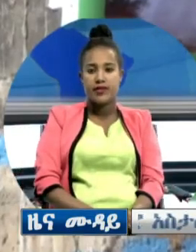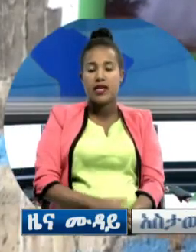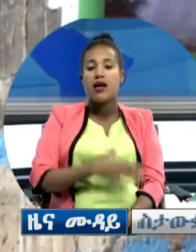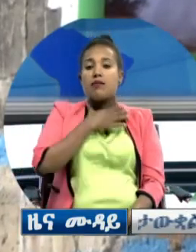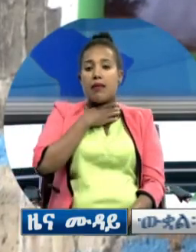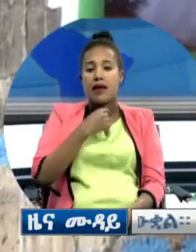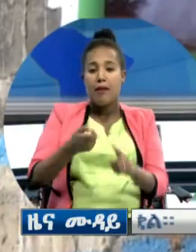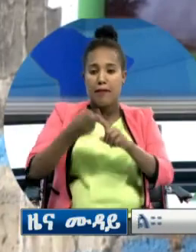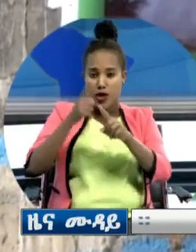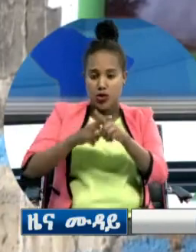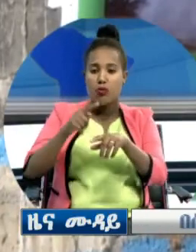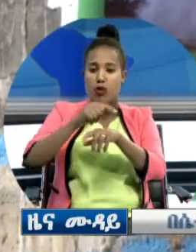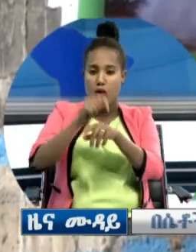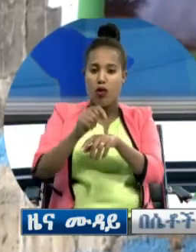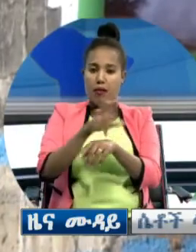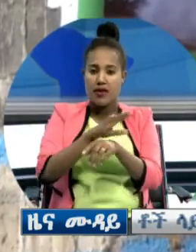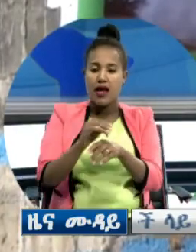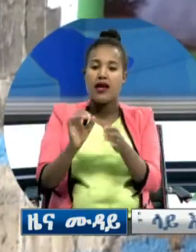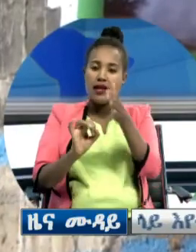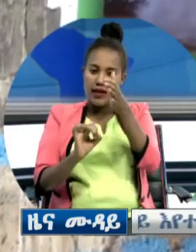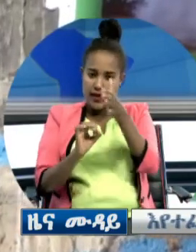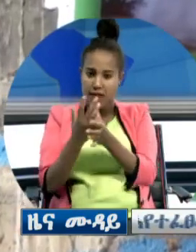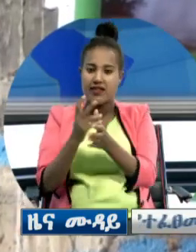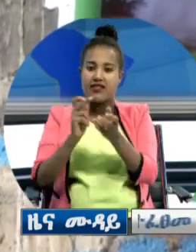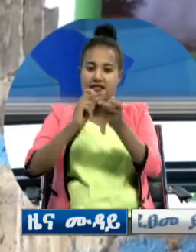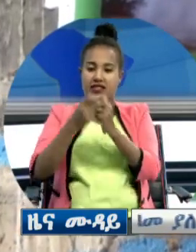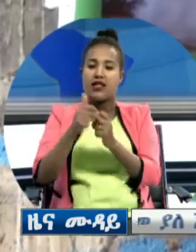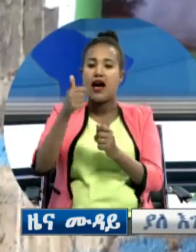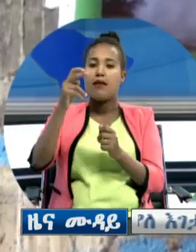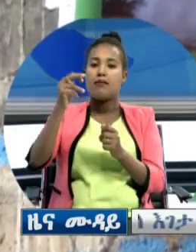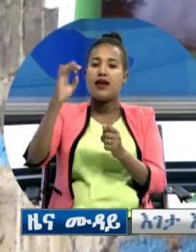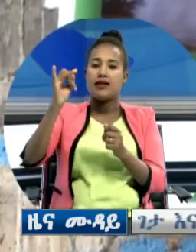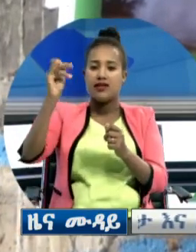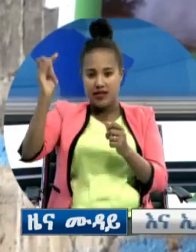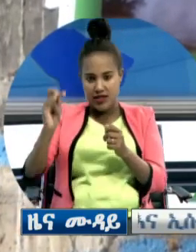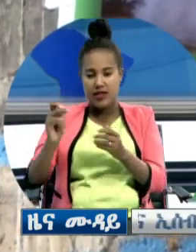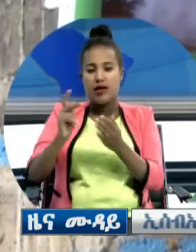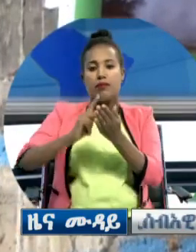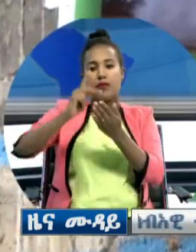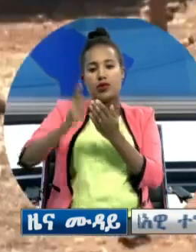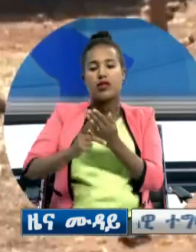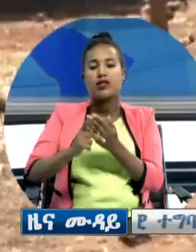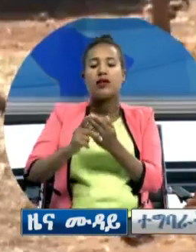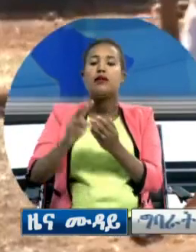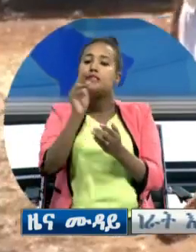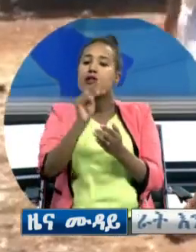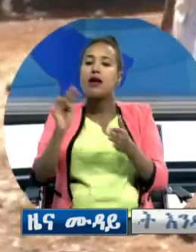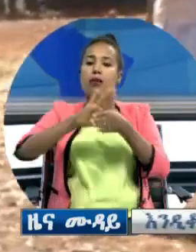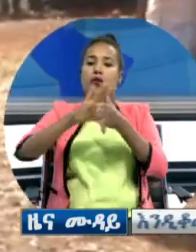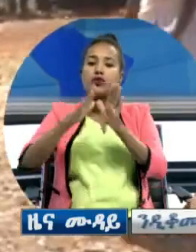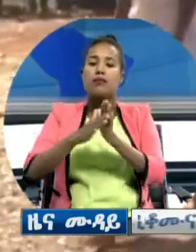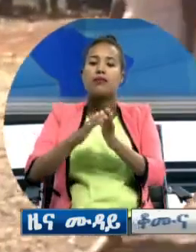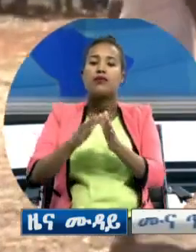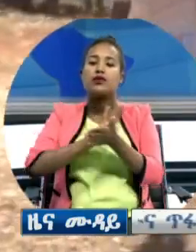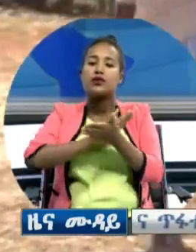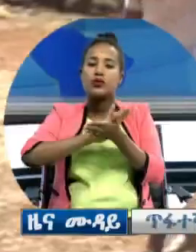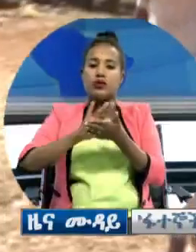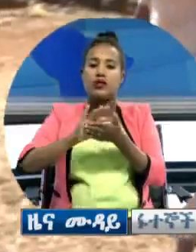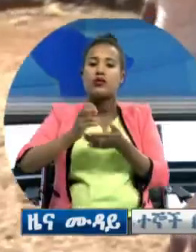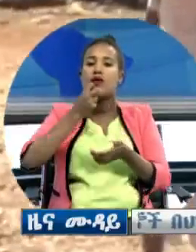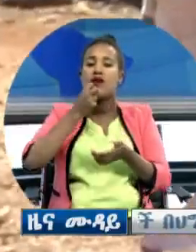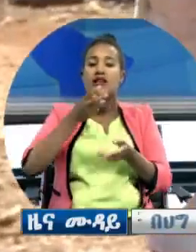በአማራ መልሶ መቋቋምና ልማት ድርጅት አመልድ የጆን ሪግ ዋሽ ፕሮጀክት በመስራቅ ጎጃም ዞን የንጹህ መጠጥ ውሃ